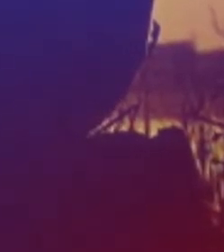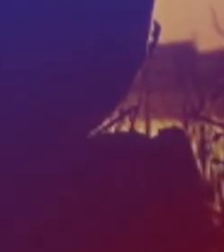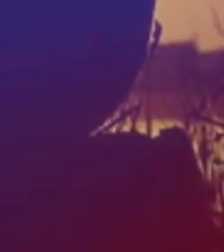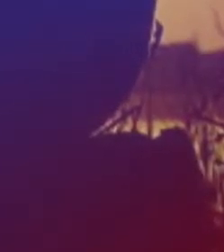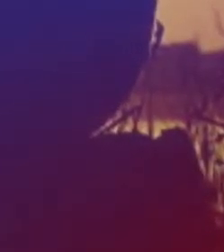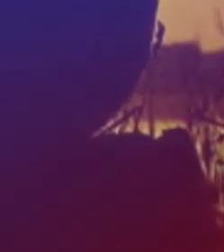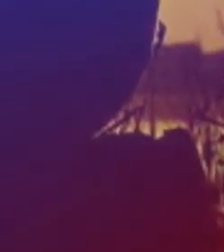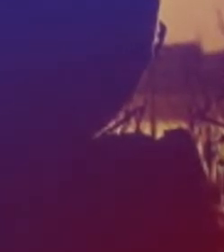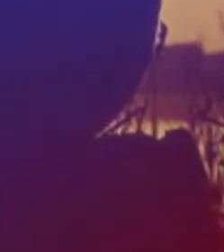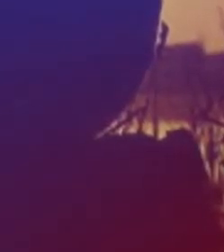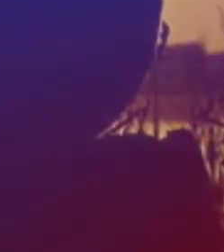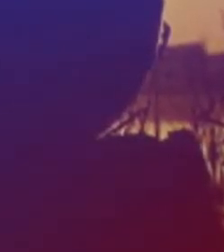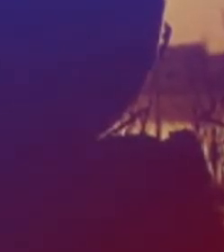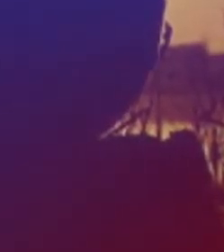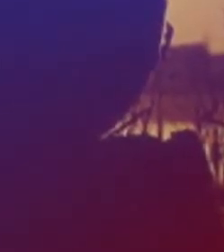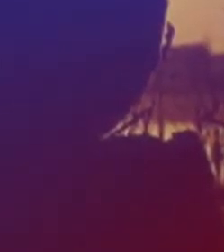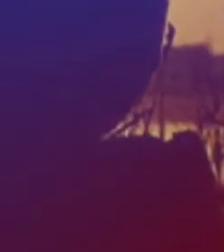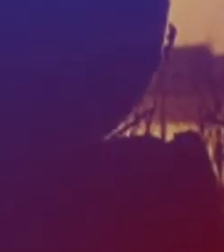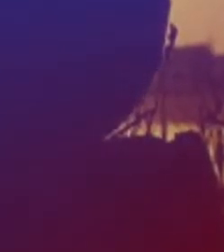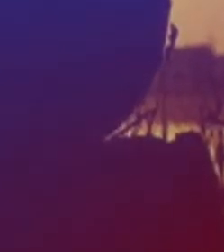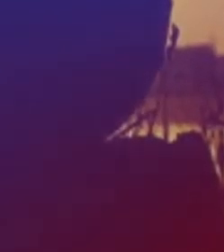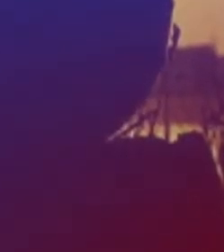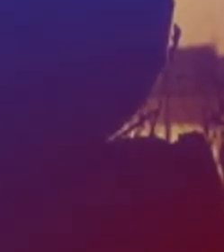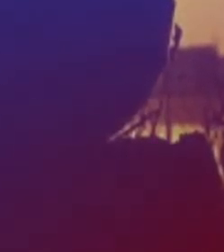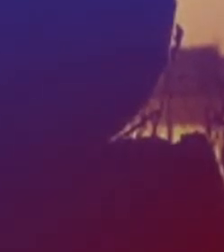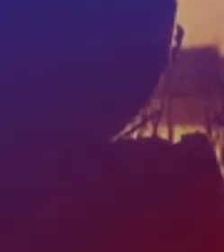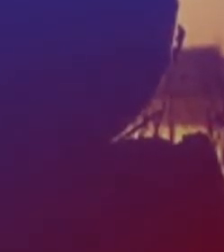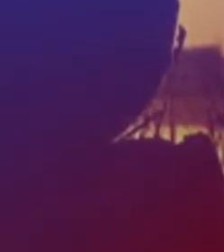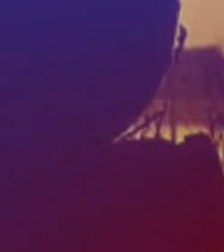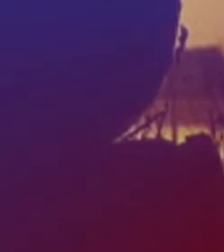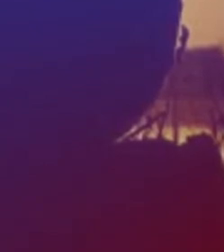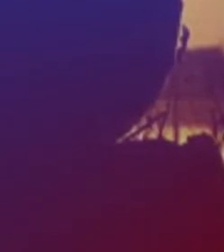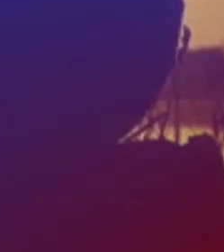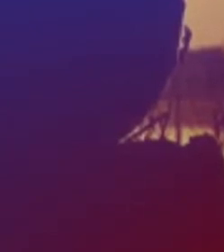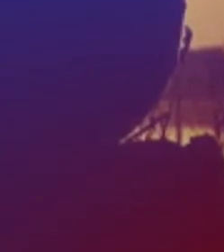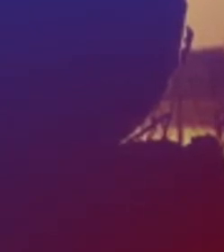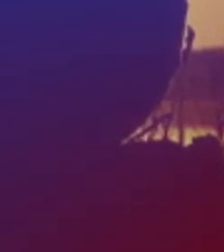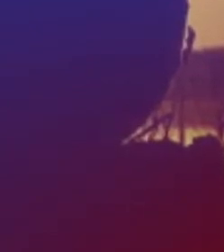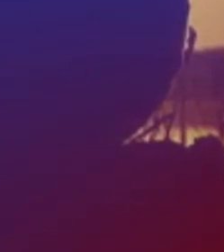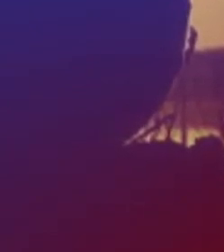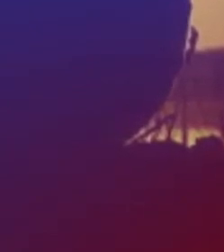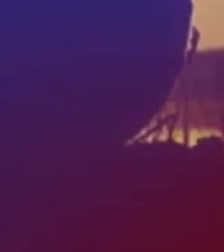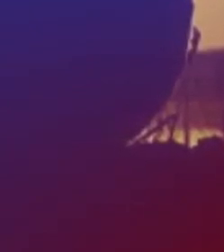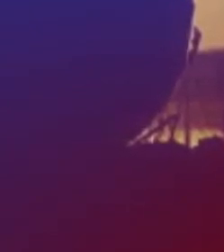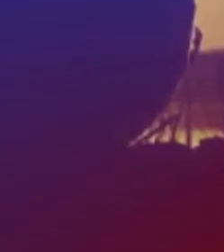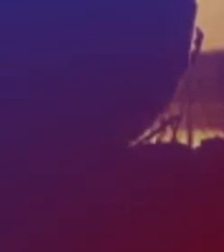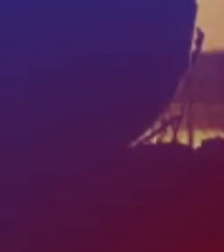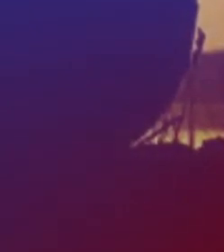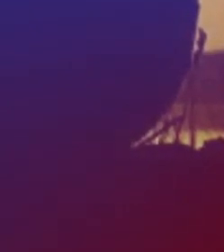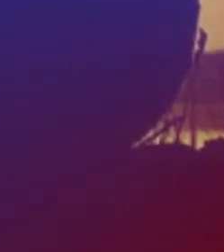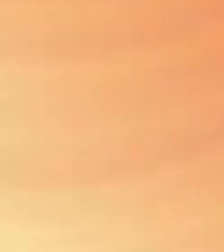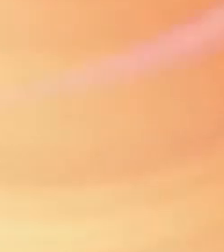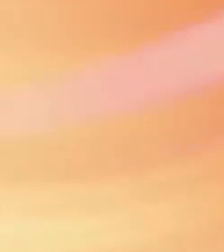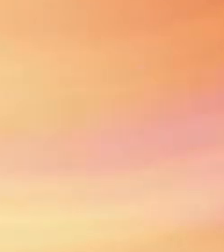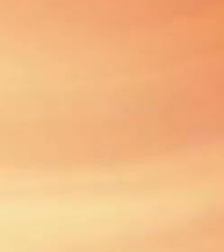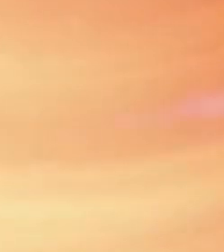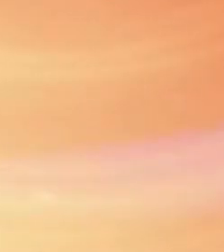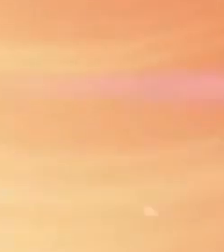Kwamũkĩra kiugo gĩkĩ ta rũgambi rwa thimũ yaku, hũra star 811 star 393 hash.